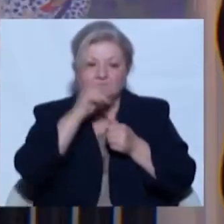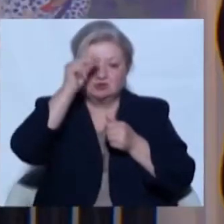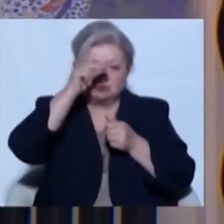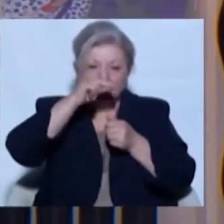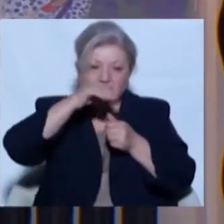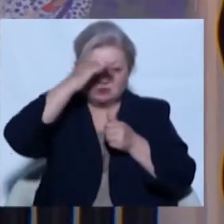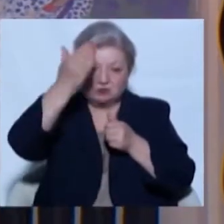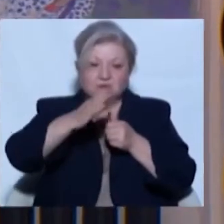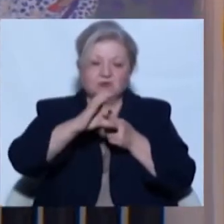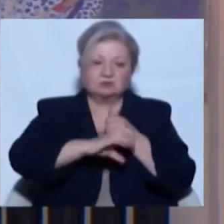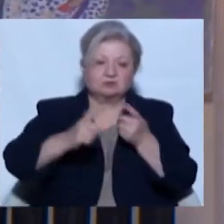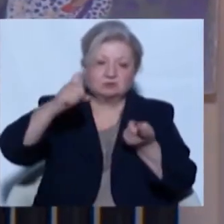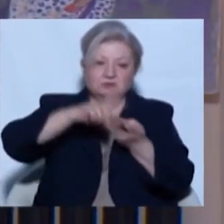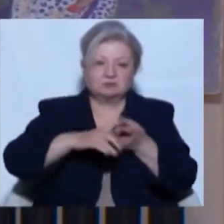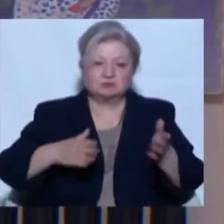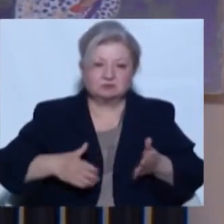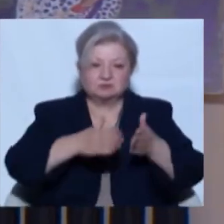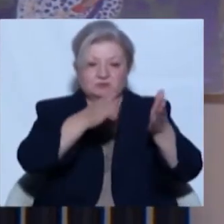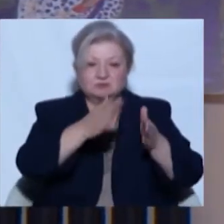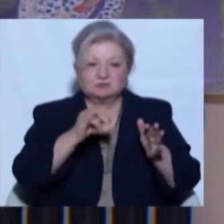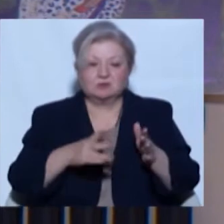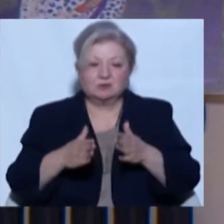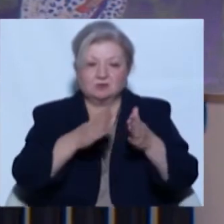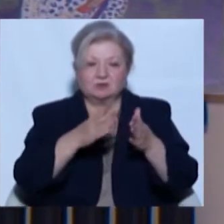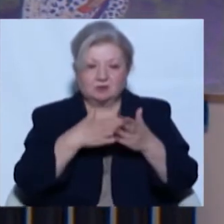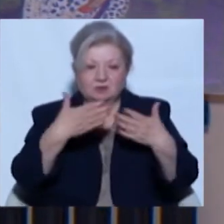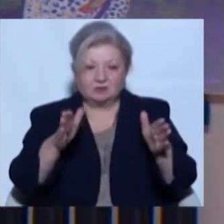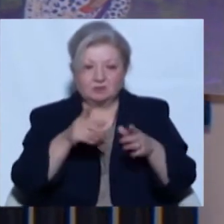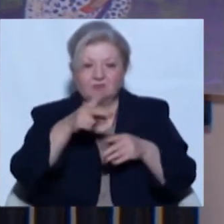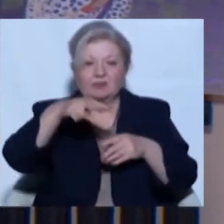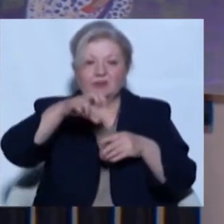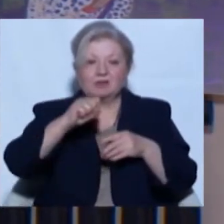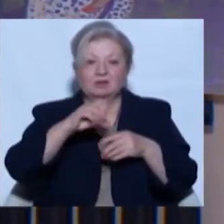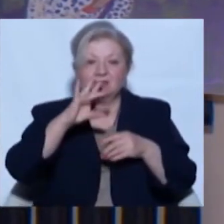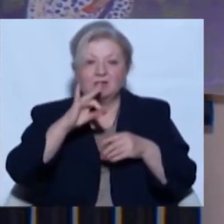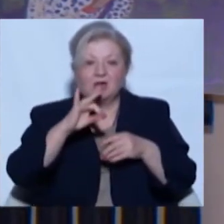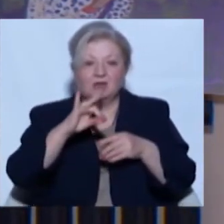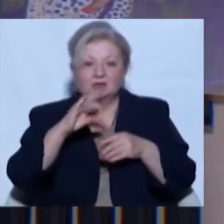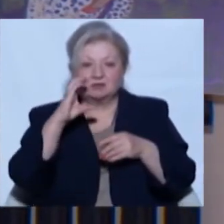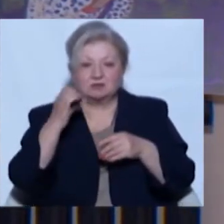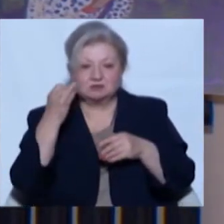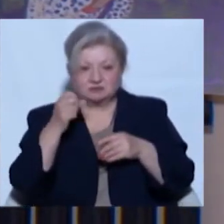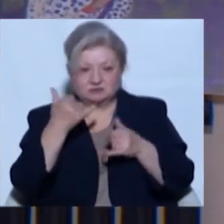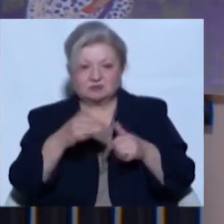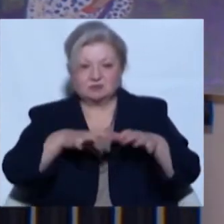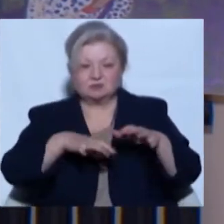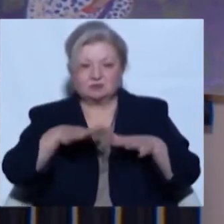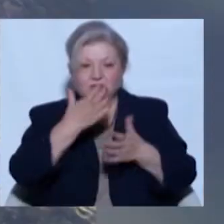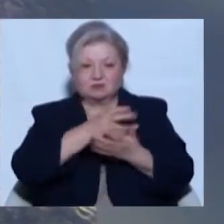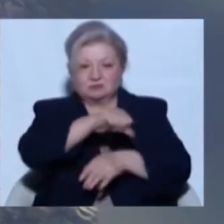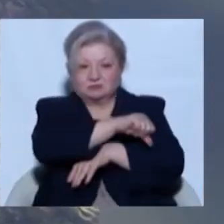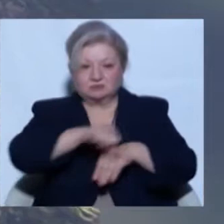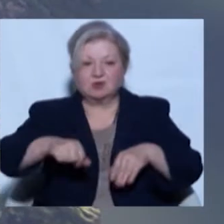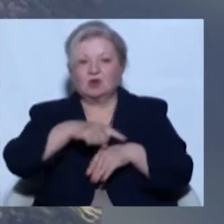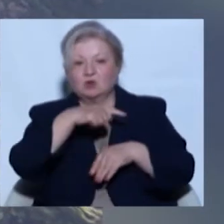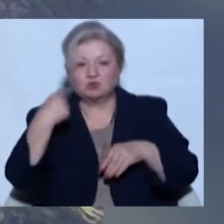ჩრდილოეთისა და სამხრეთის დამაკავშირებელი გზა და ამ მხრივ ლარსის დღევანდელი ლარსის საბაჟო, ანუ